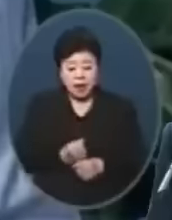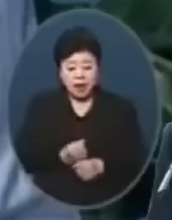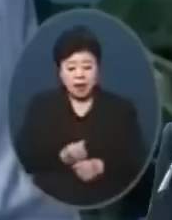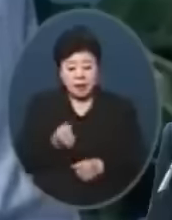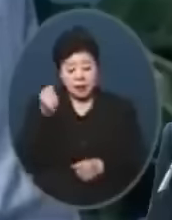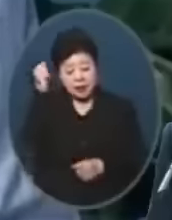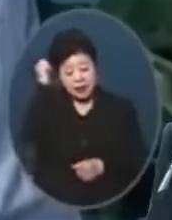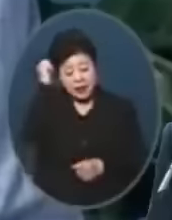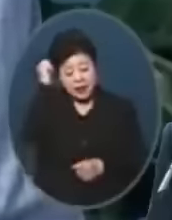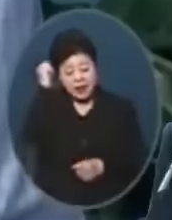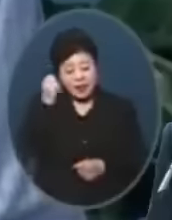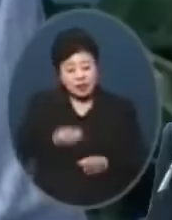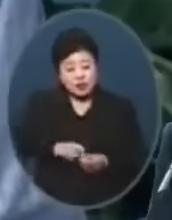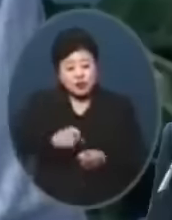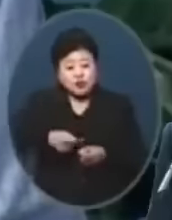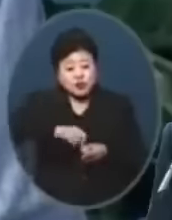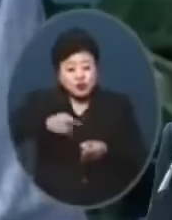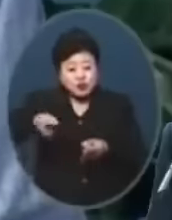뭐라 합니까?